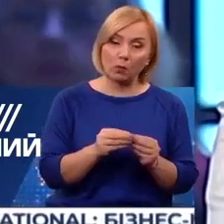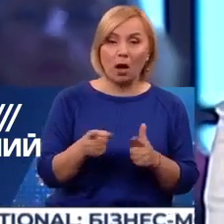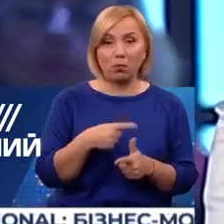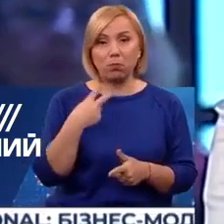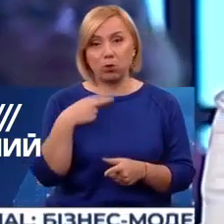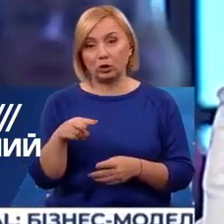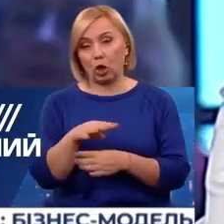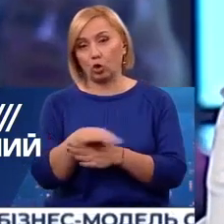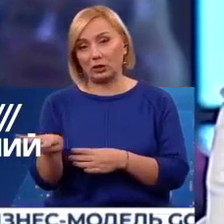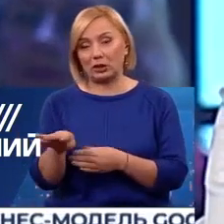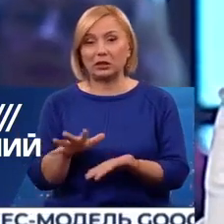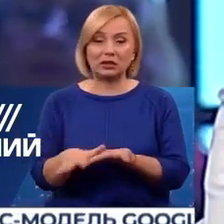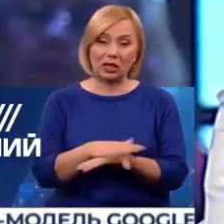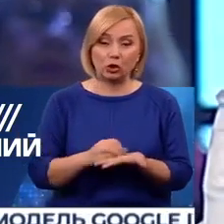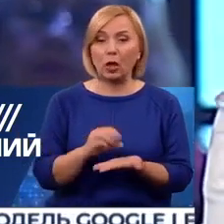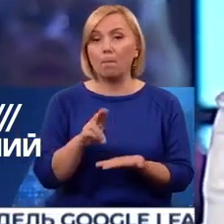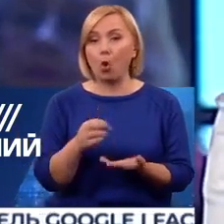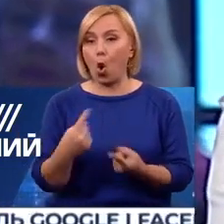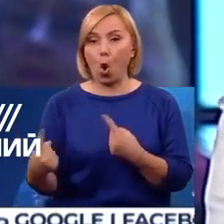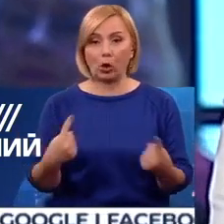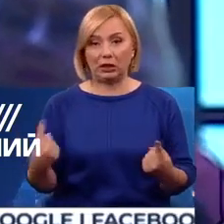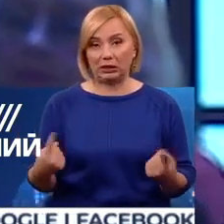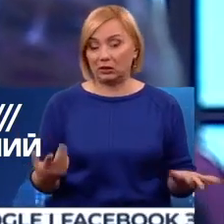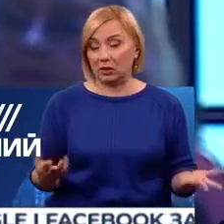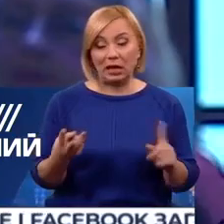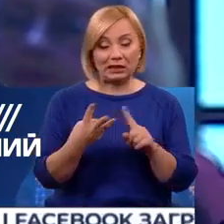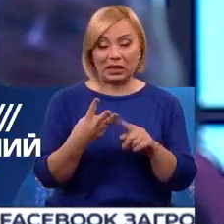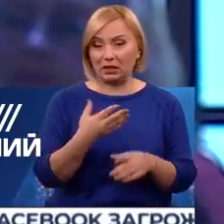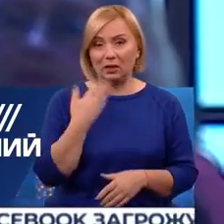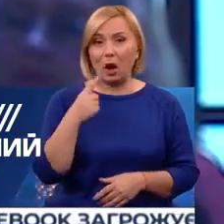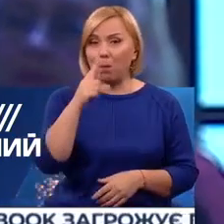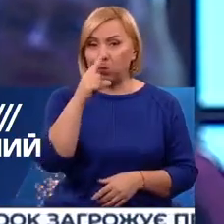знищеними поодинці. Третього не дано, тому що Путін нас просто так не відпустить.